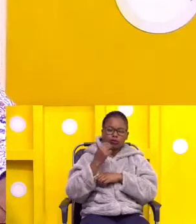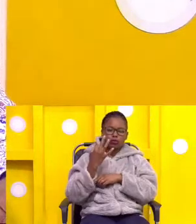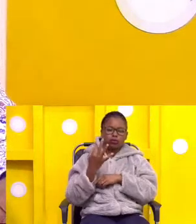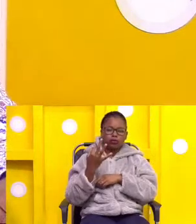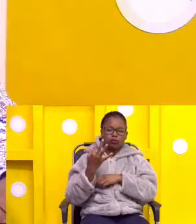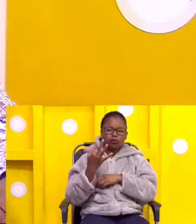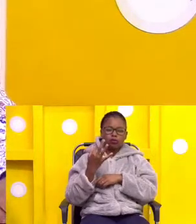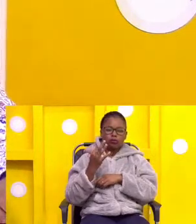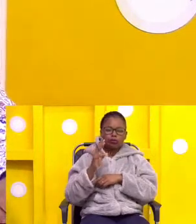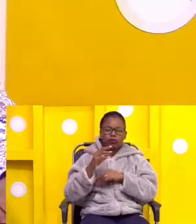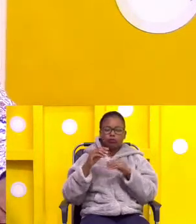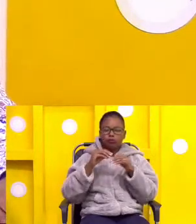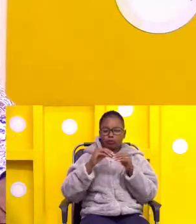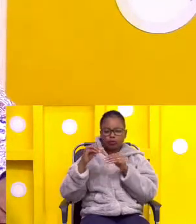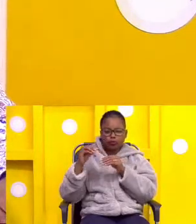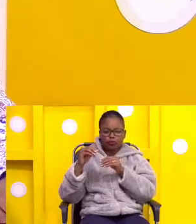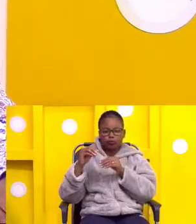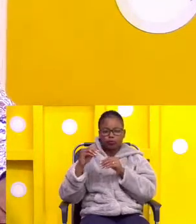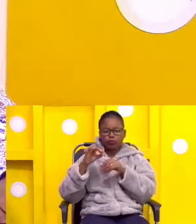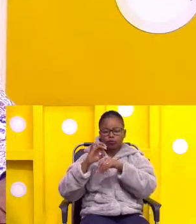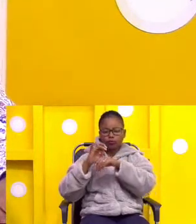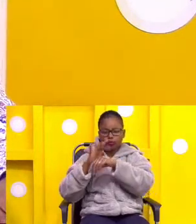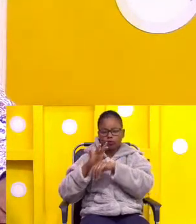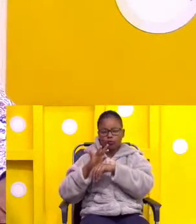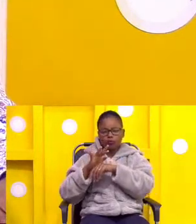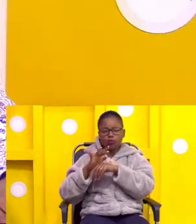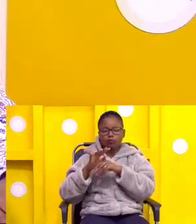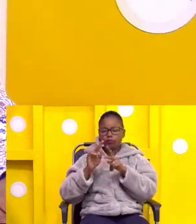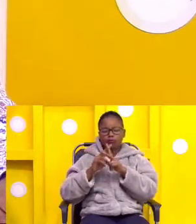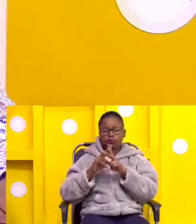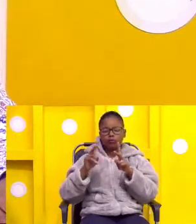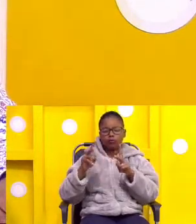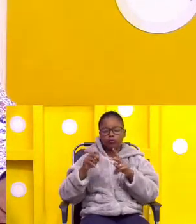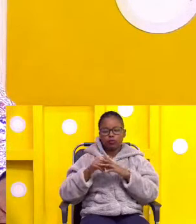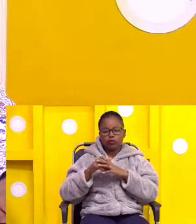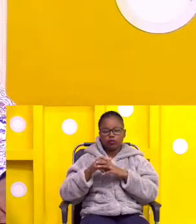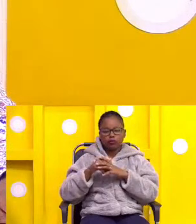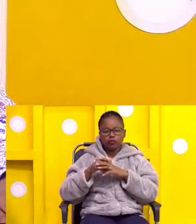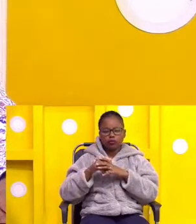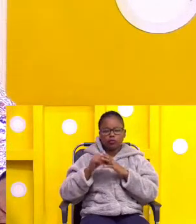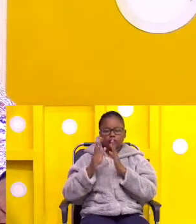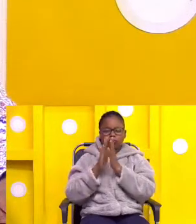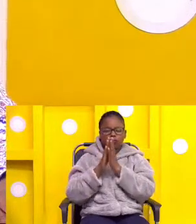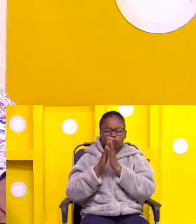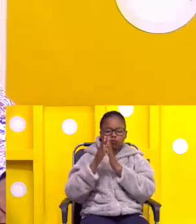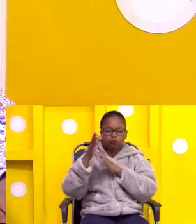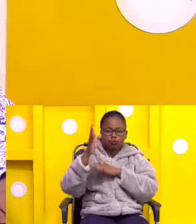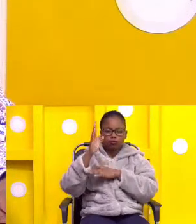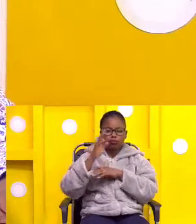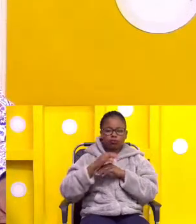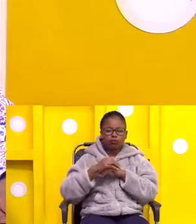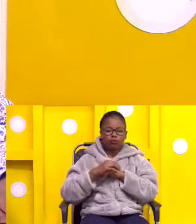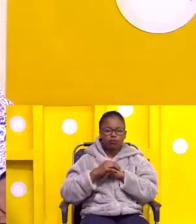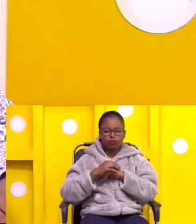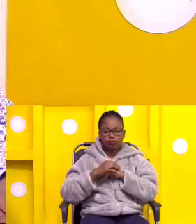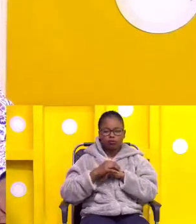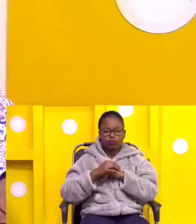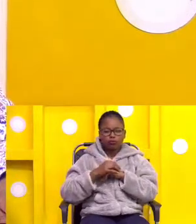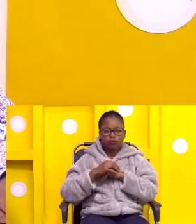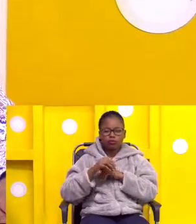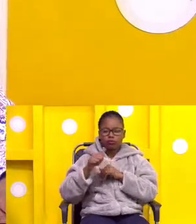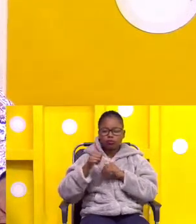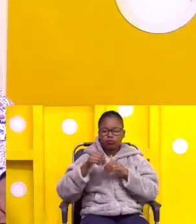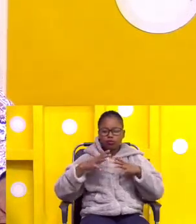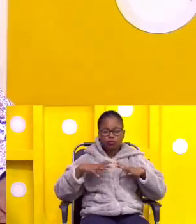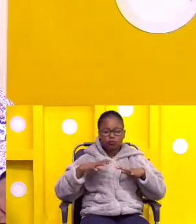liyaku. Uguwa liyukete tene ona atakwite. Bwana asifuwe sana. Aduwalea gimana yiri ruo moko